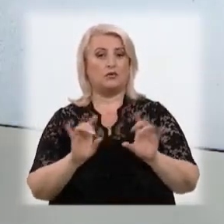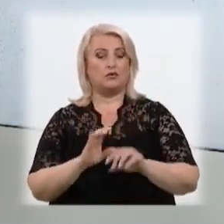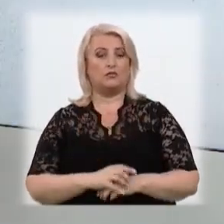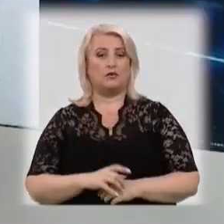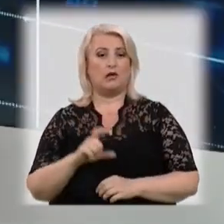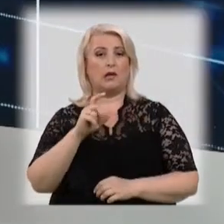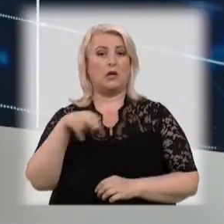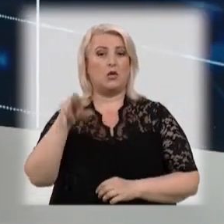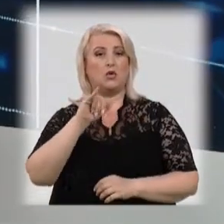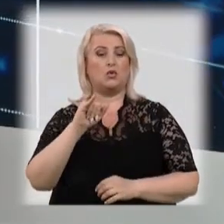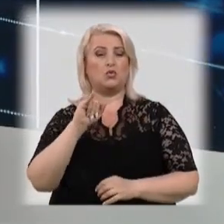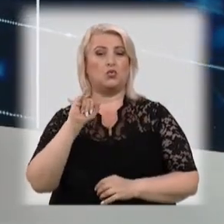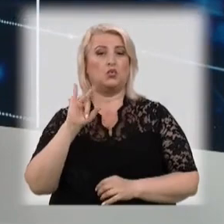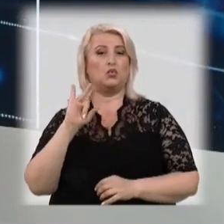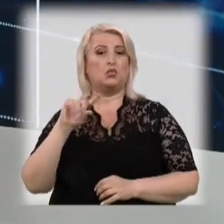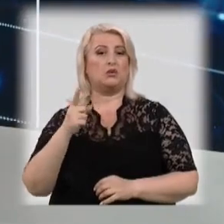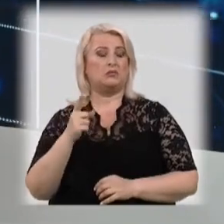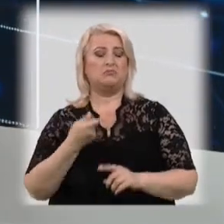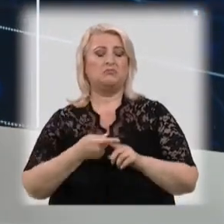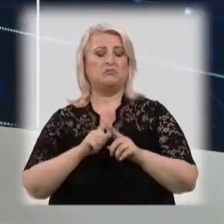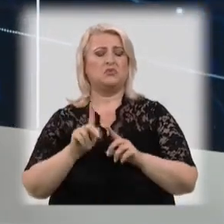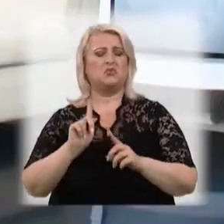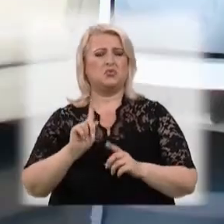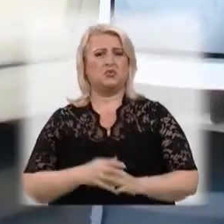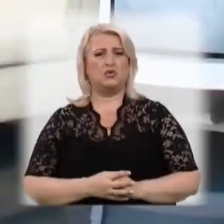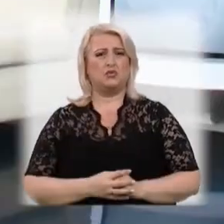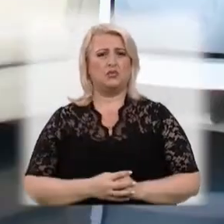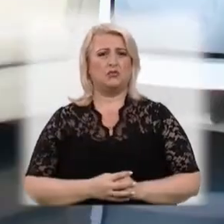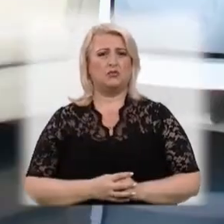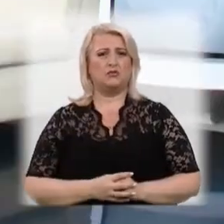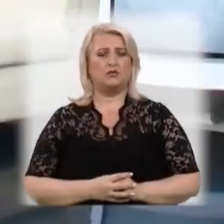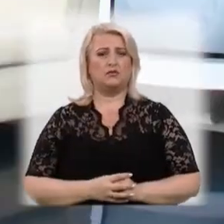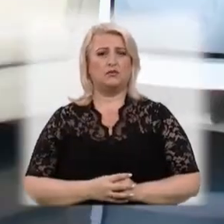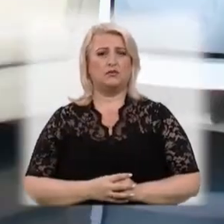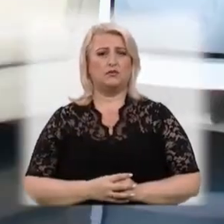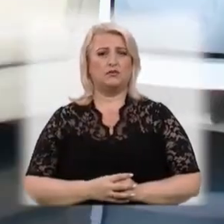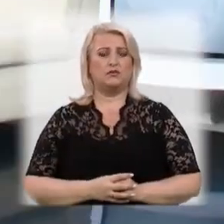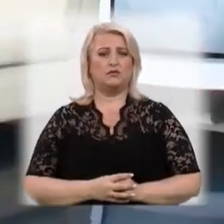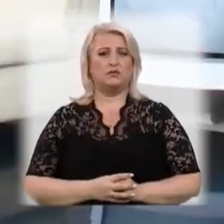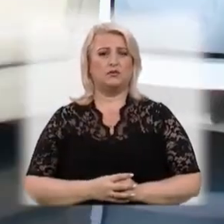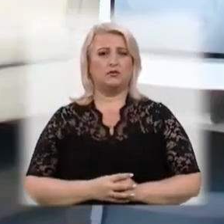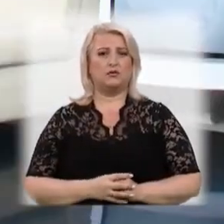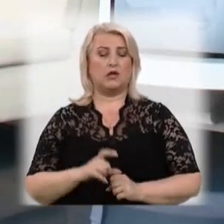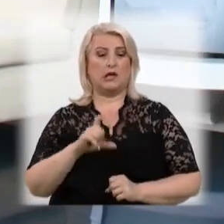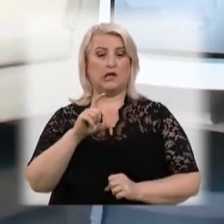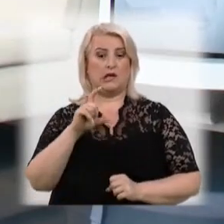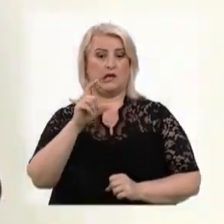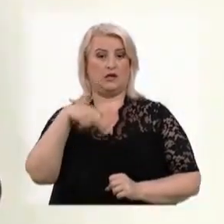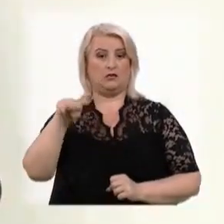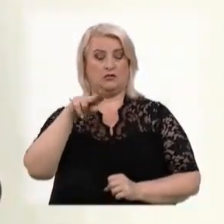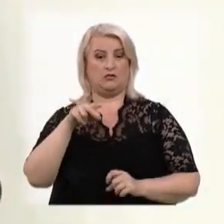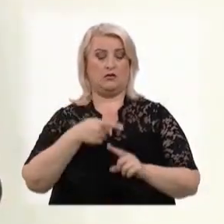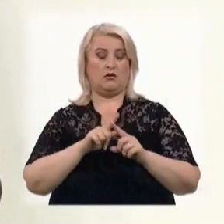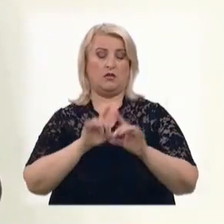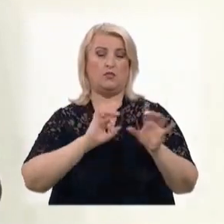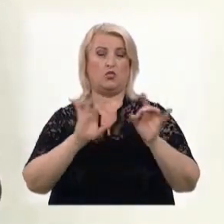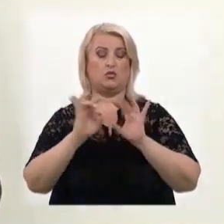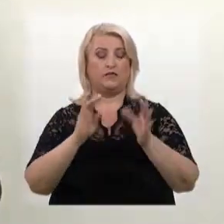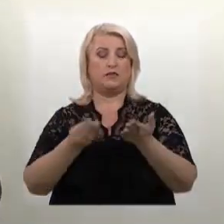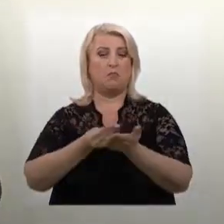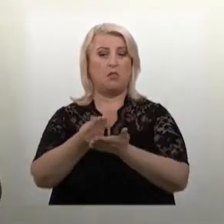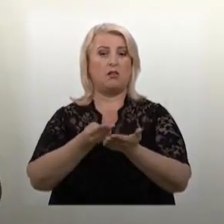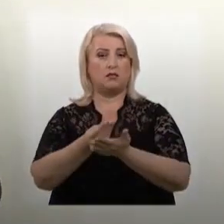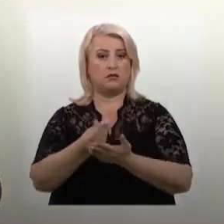doua acest termen și la ce se referă de fapt că de fapt om pădurile sau publicitatea plătită